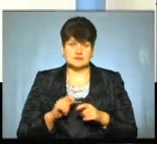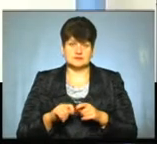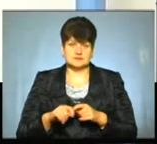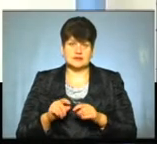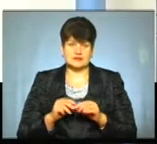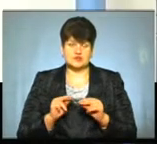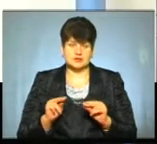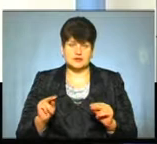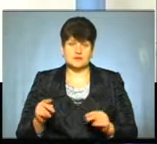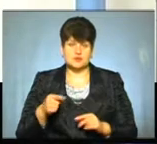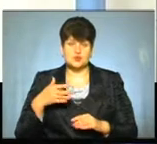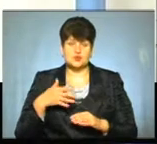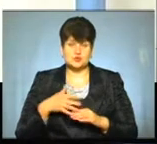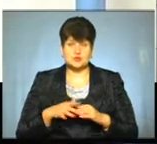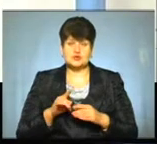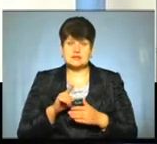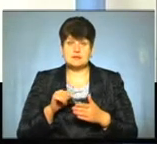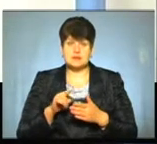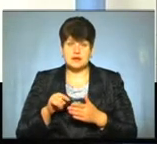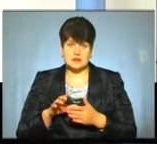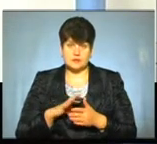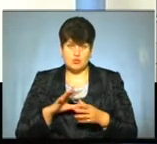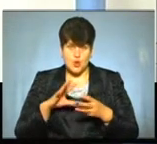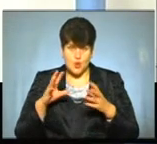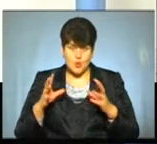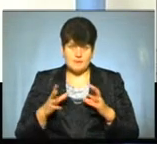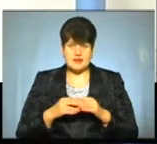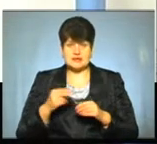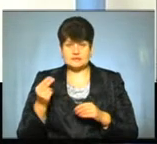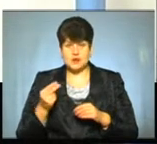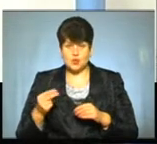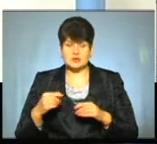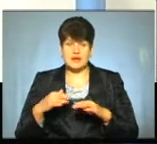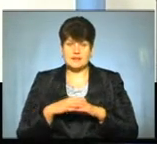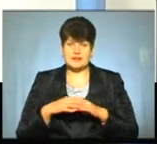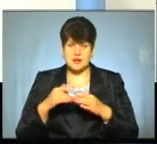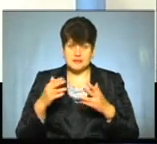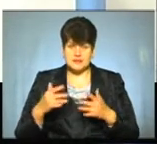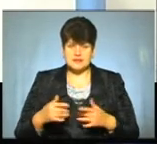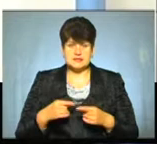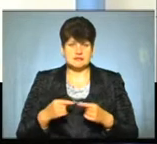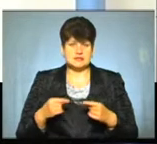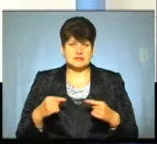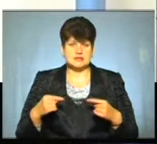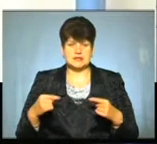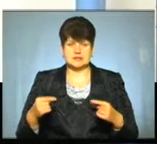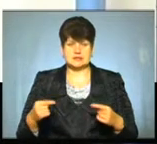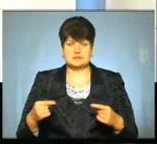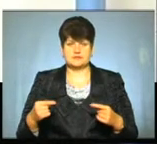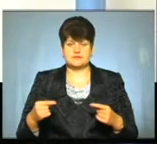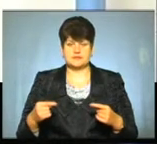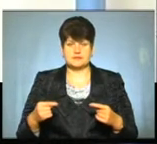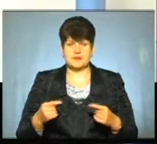учасників сертифікації ми зрозуміли, що запитання були досить об'ємні, з малюнками, з таблицями, з різними